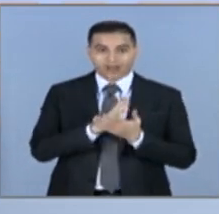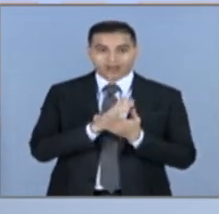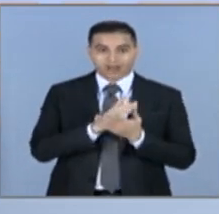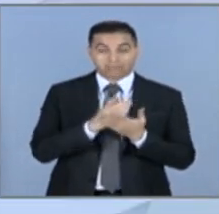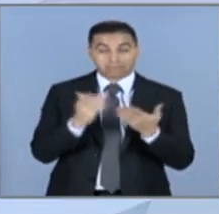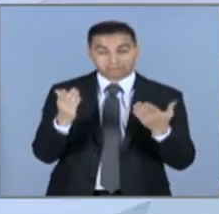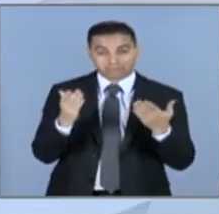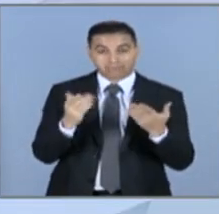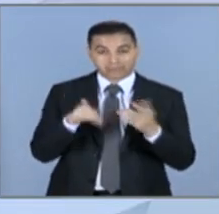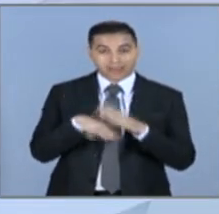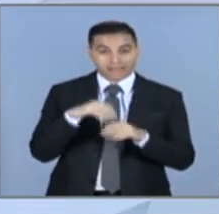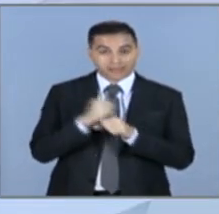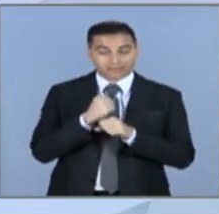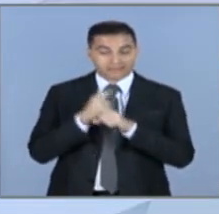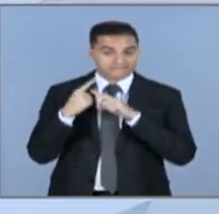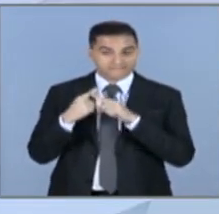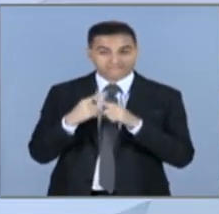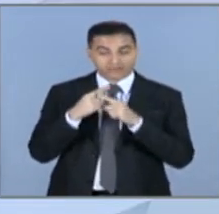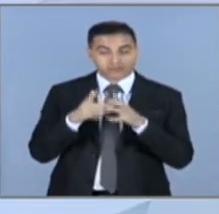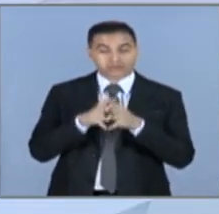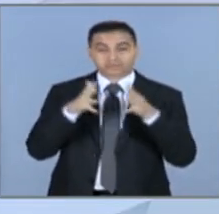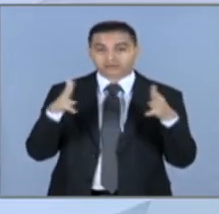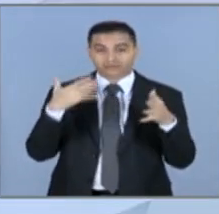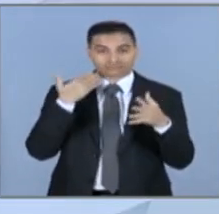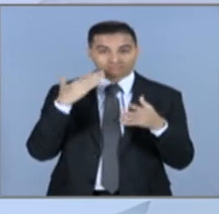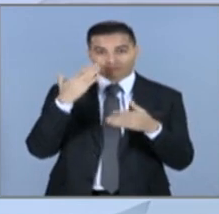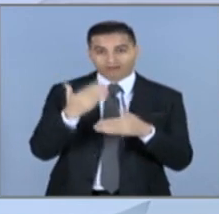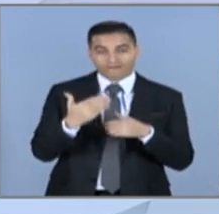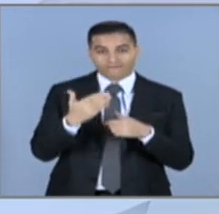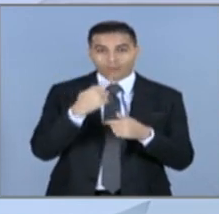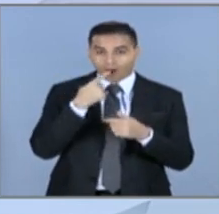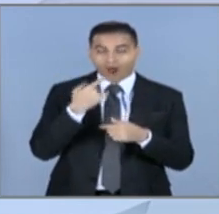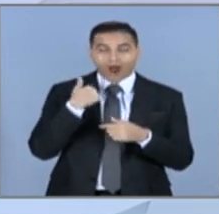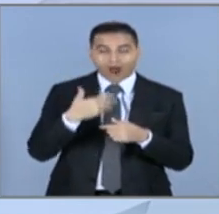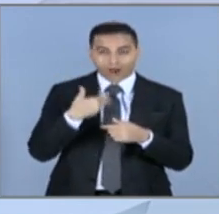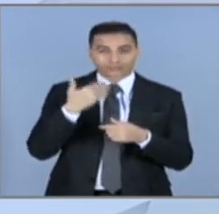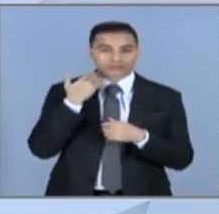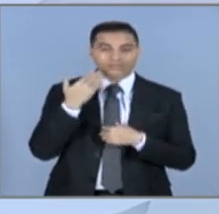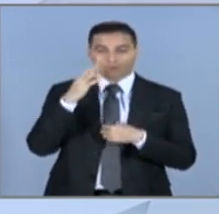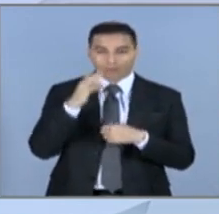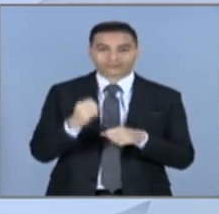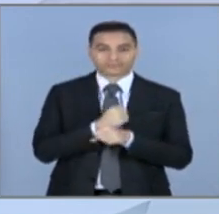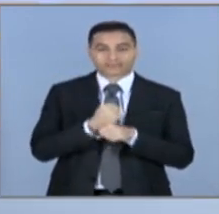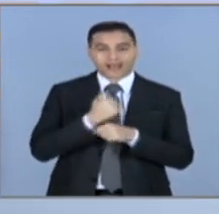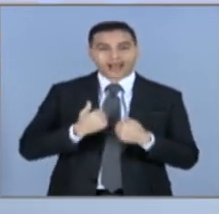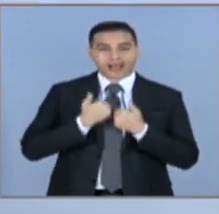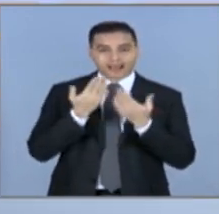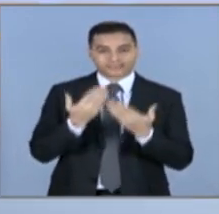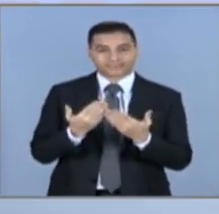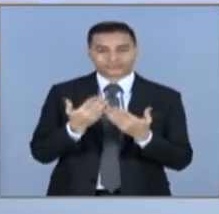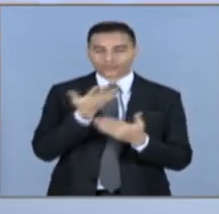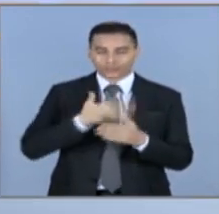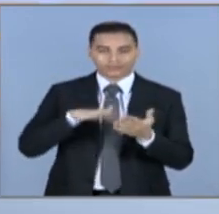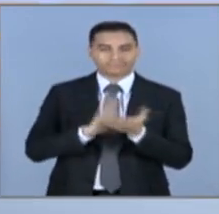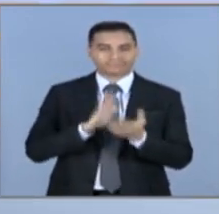ولكن اللي انت وصلت له ده عظيم. شكرا. وعايزك تبقى فخور بيه. حاضر.